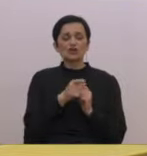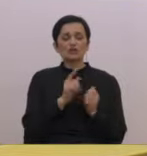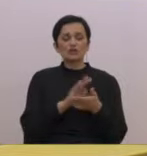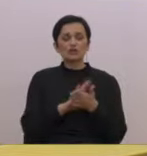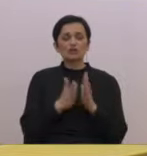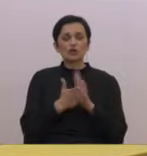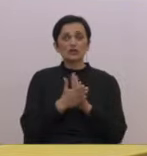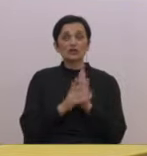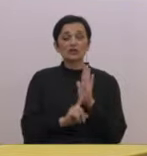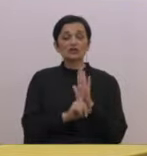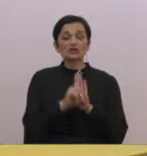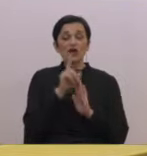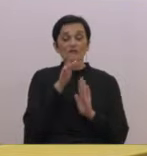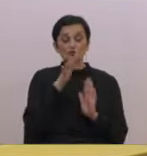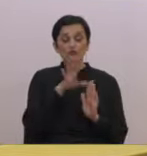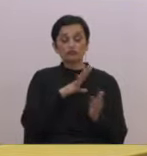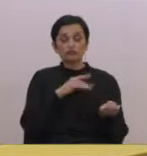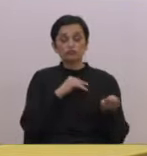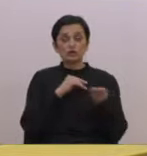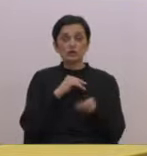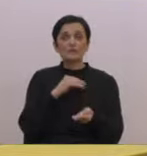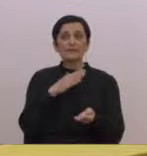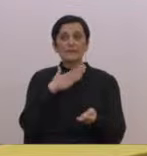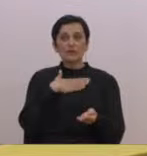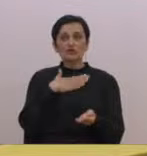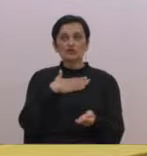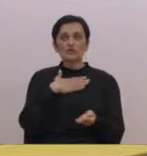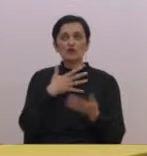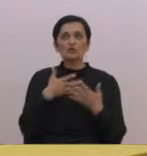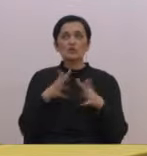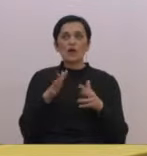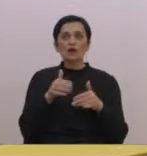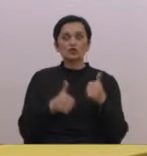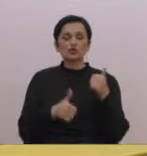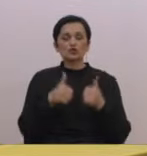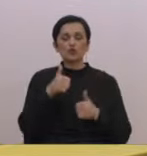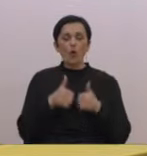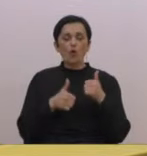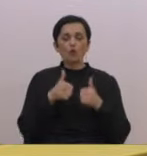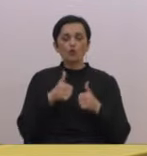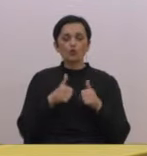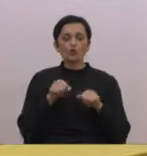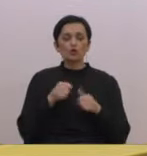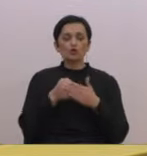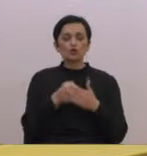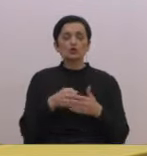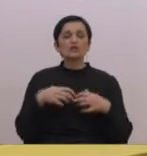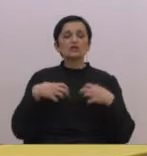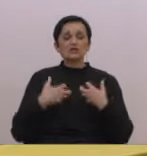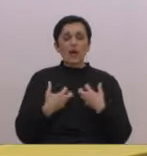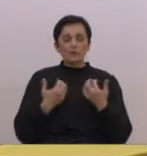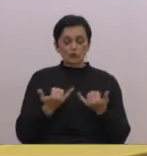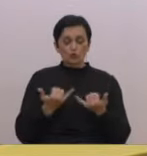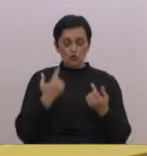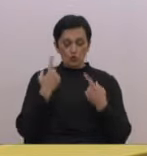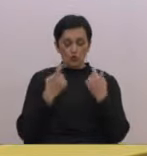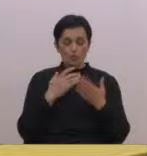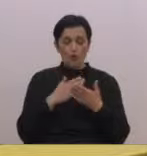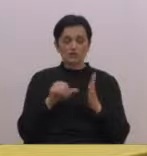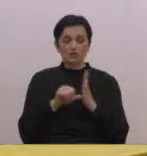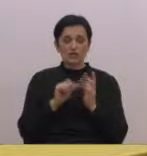რომელიც თავის დროზე დაიდო და ჩვენ უფრო მეტად კონკურენტუნარიანები ყოფილიყავით. სამწუხაროდ გვაქვს ის მოცემულობა, რომელიც გვაქვს